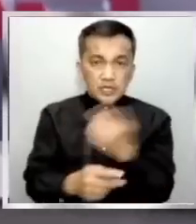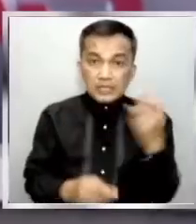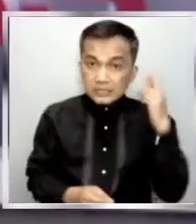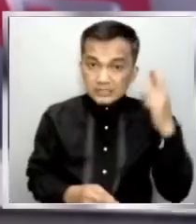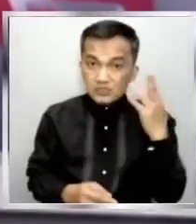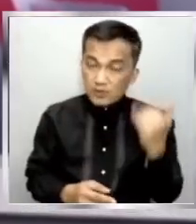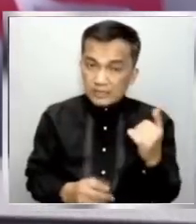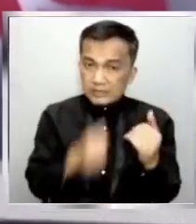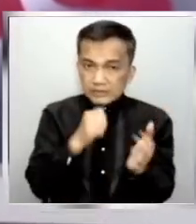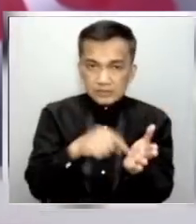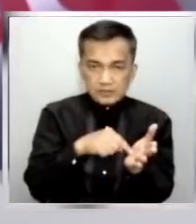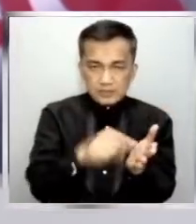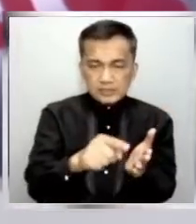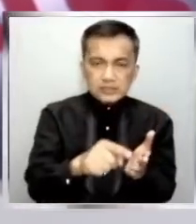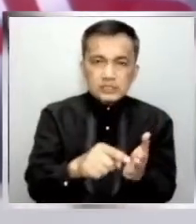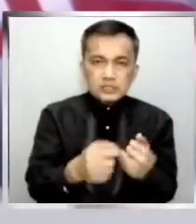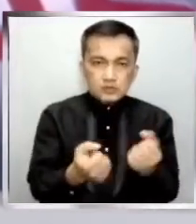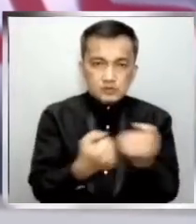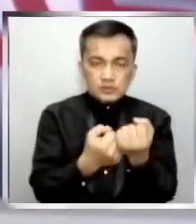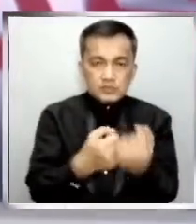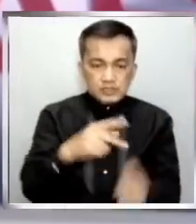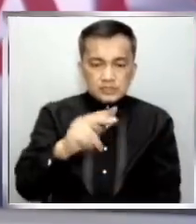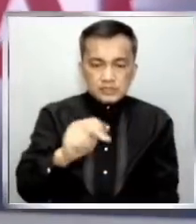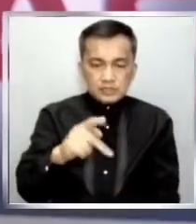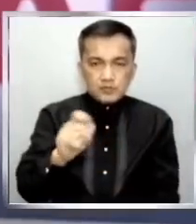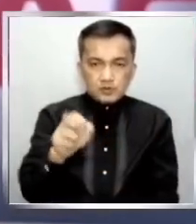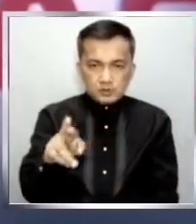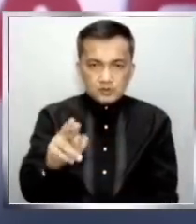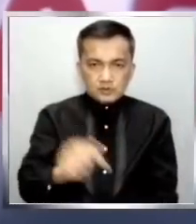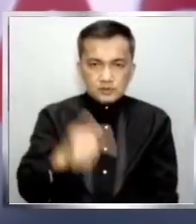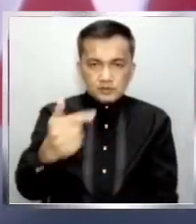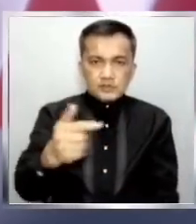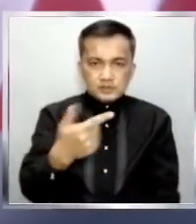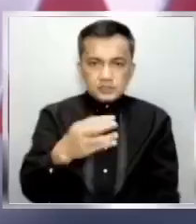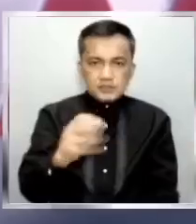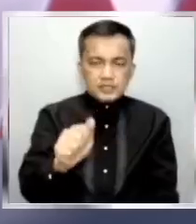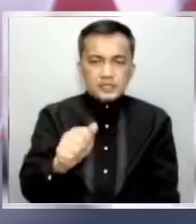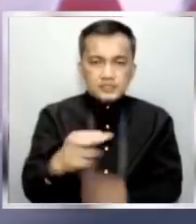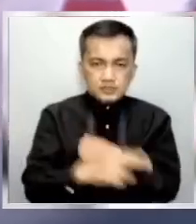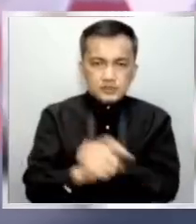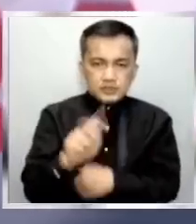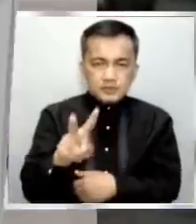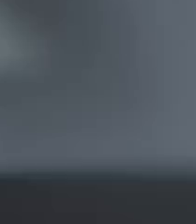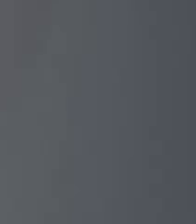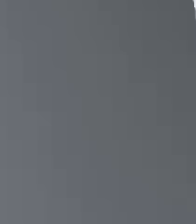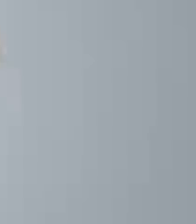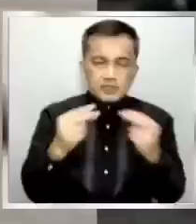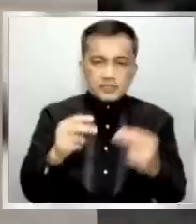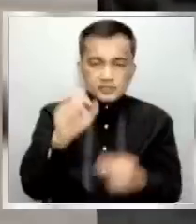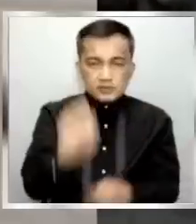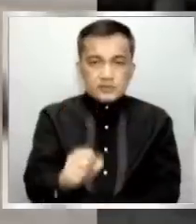ng Napocor. Nakatutok si Andrew Bernardo ng GMA Regional TV Balitang Southern Tagalog.